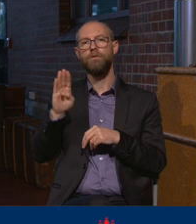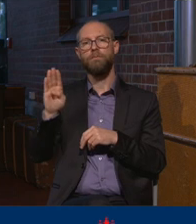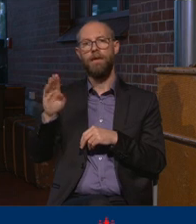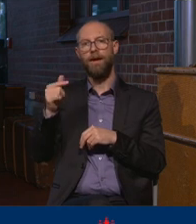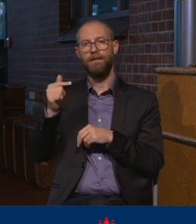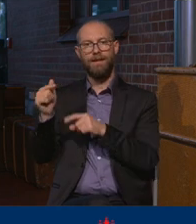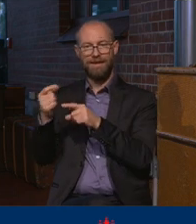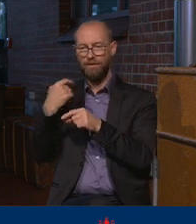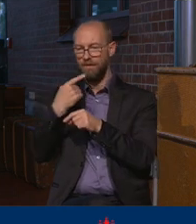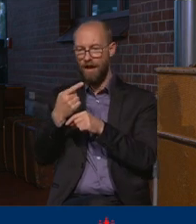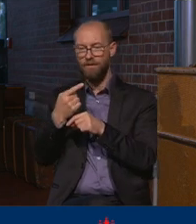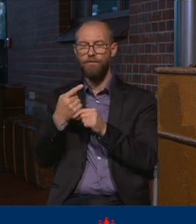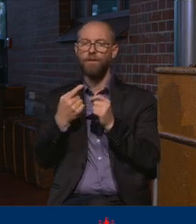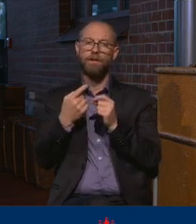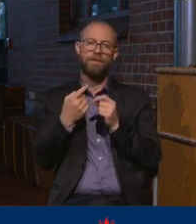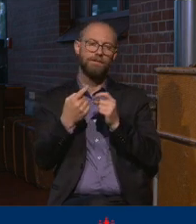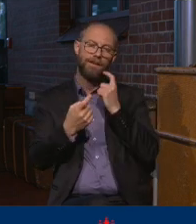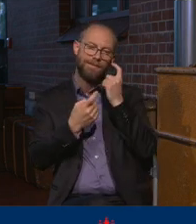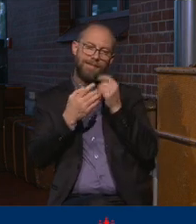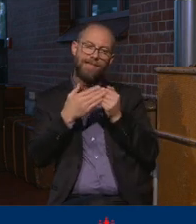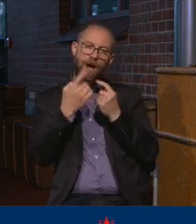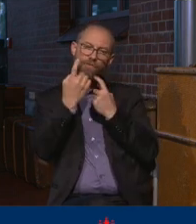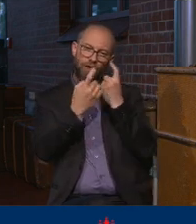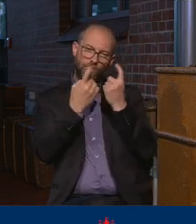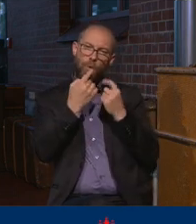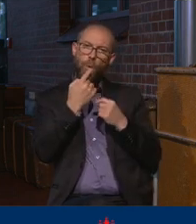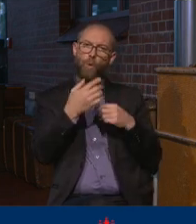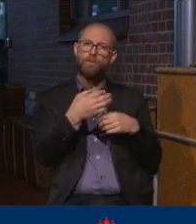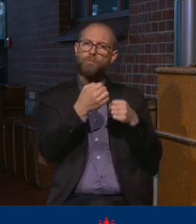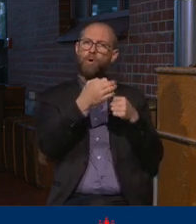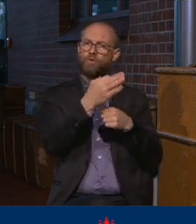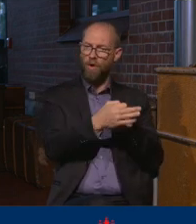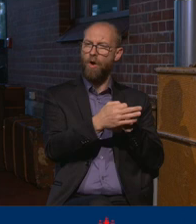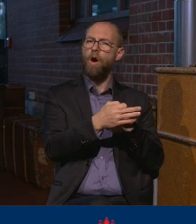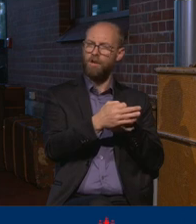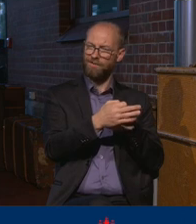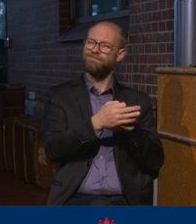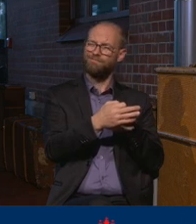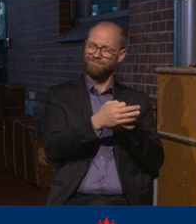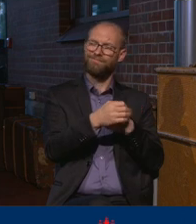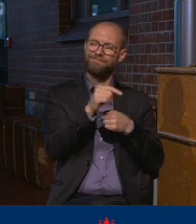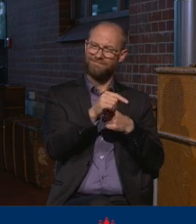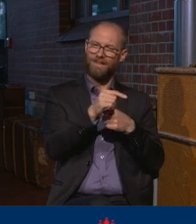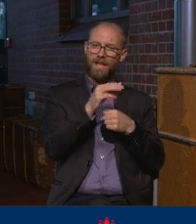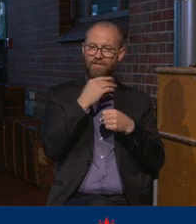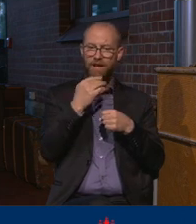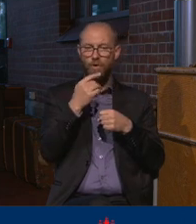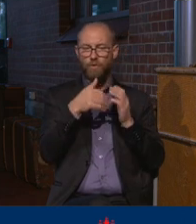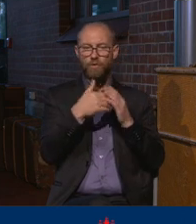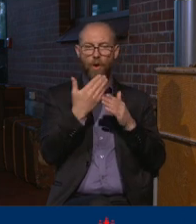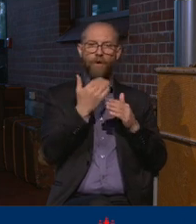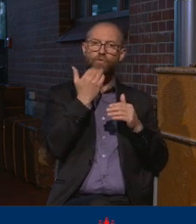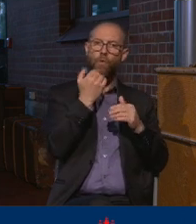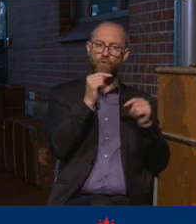nahversorgung in rothenburgsort ich doch das thema sehr plastisch dort auch für uns nachvollziehbar wir kriegen durch die vielen neuen haushalt auch die